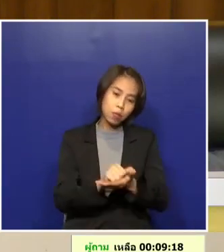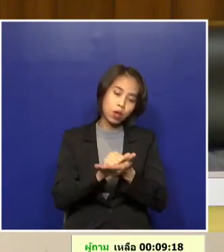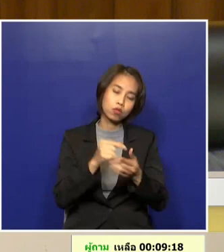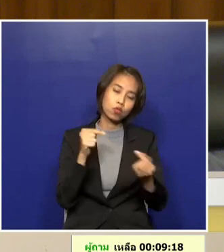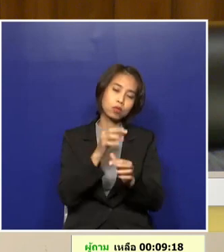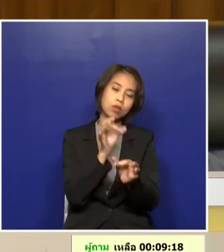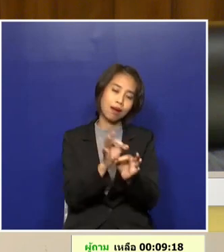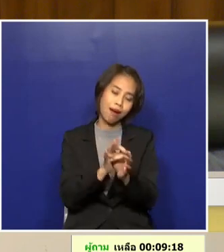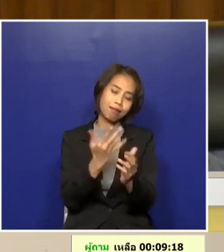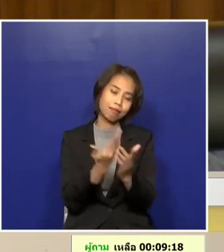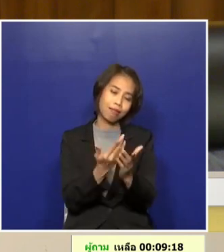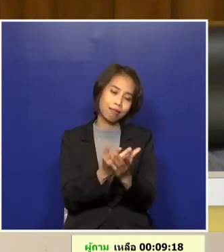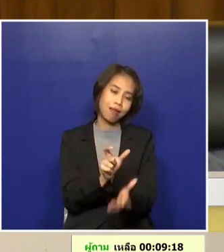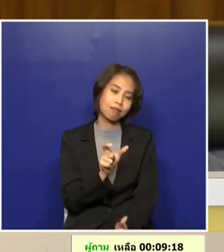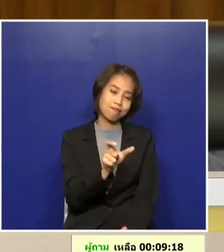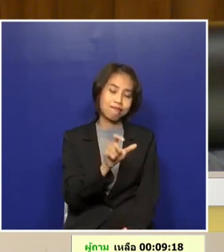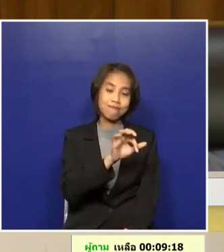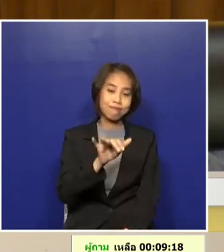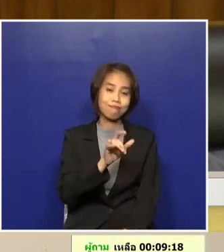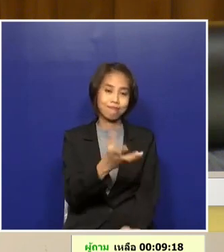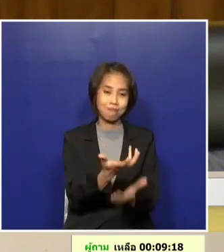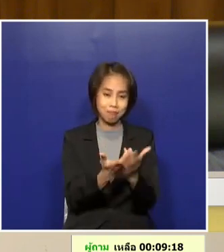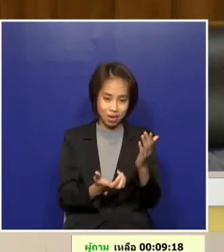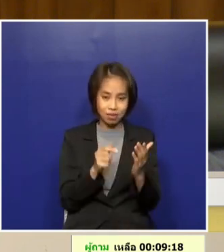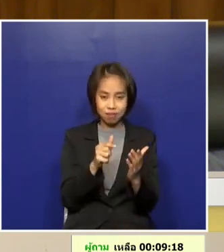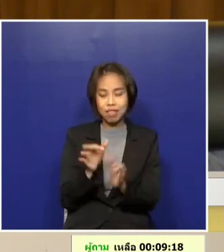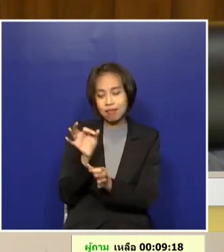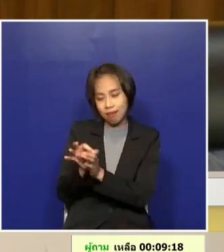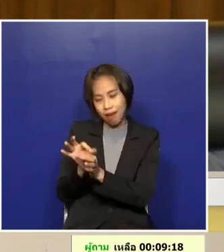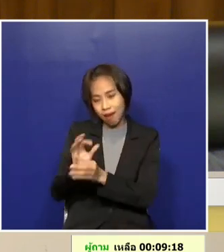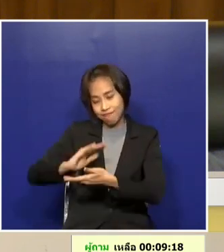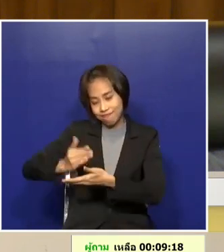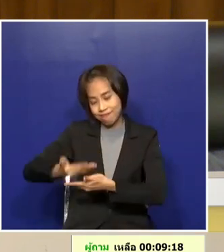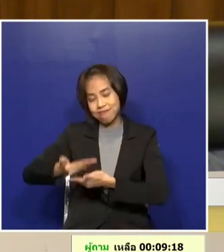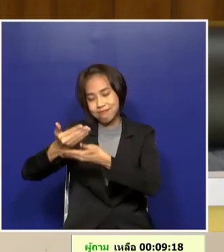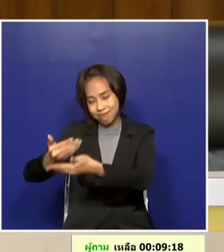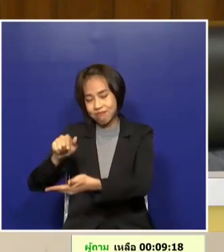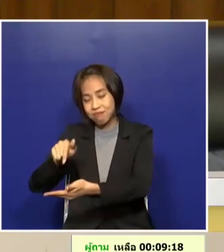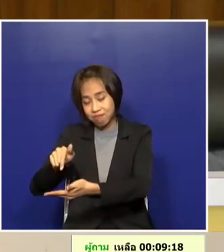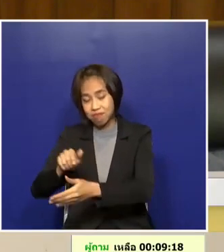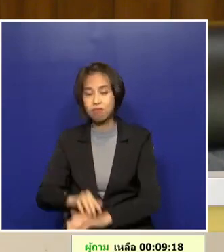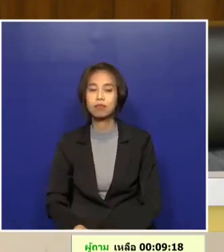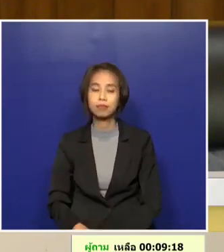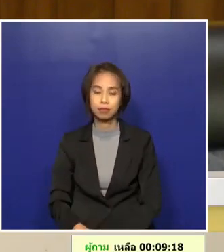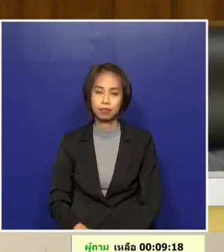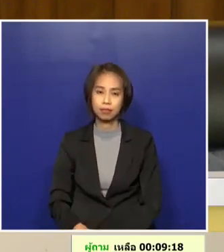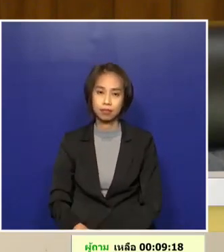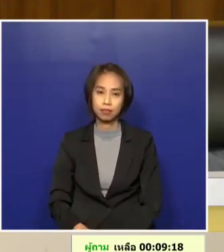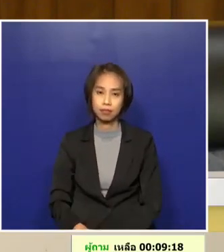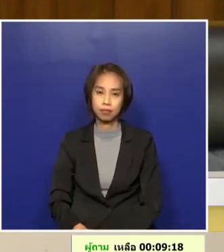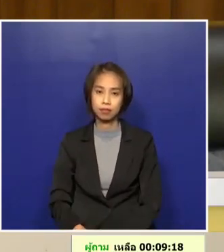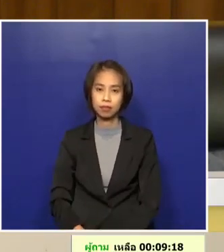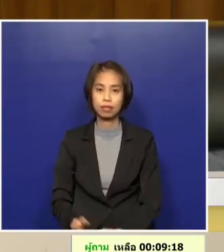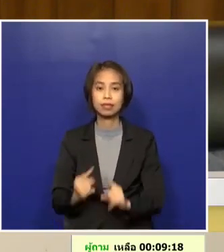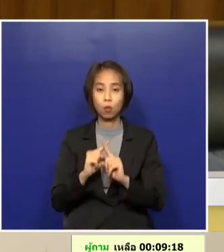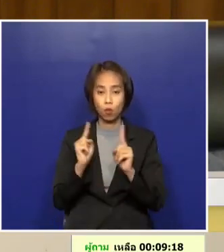ารนะครับไม่ว่าจะเป็นตู้ ATM หรือเบิกจากในเรื่องของจากสาขาธนาคารของกรุงไทยนะครับแต่จุดประส